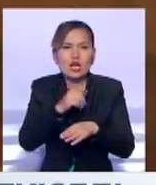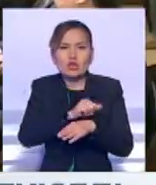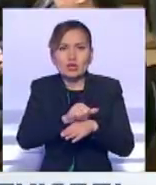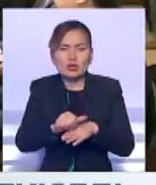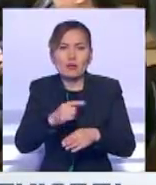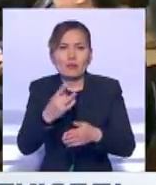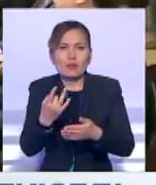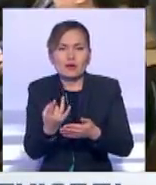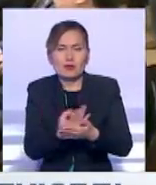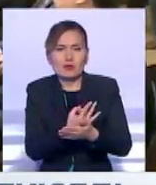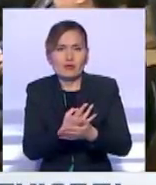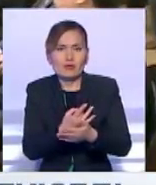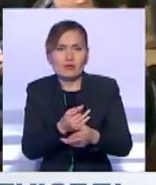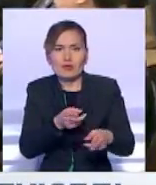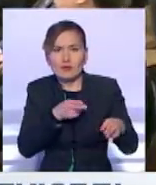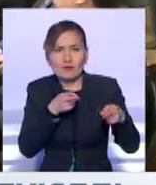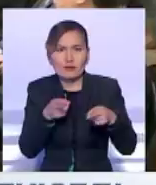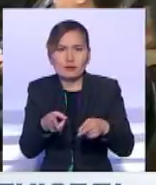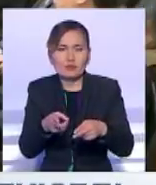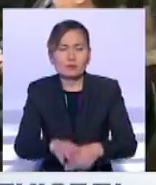жасаған алғашқы сапары.